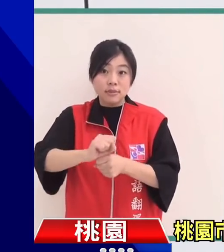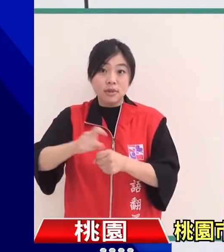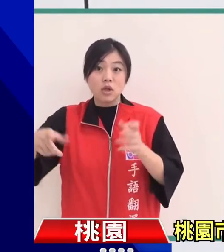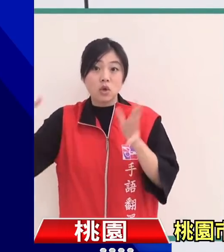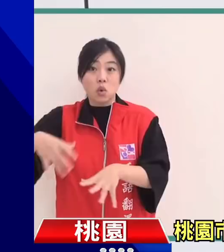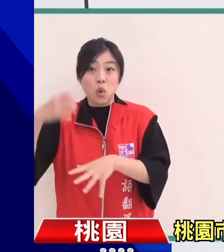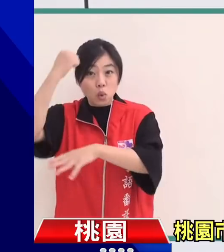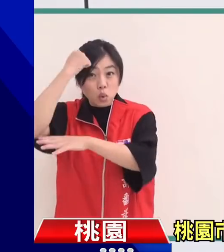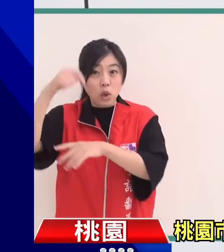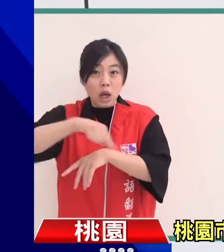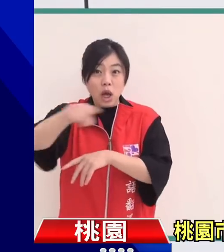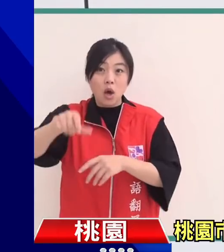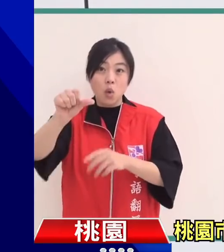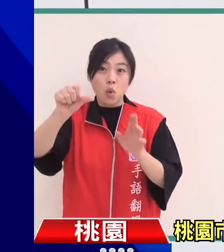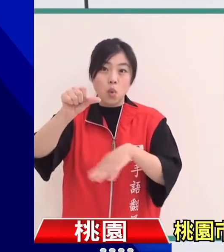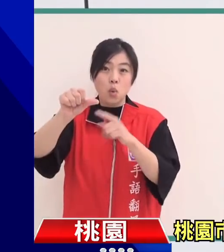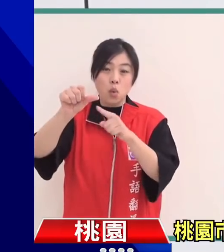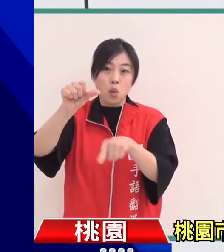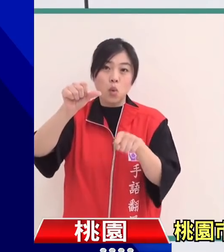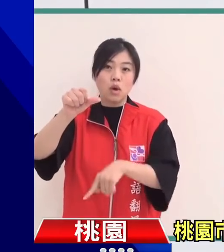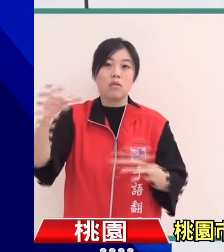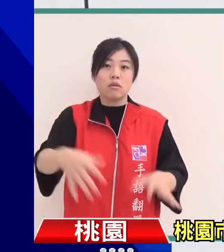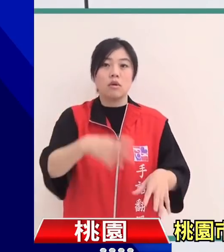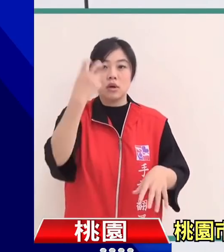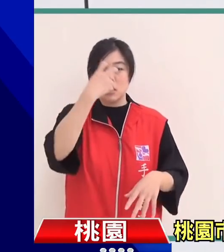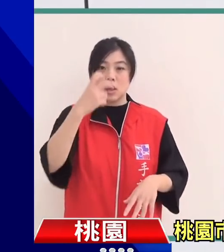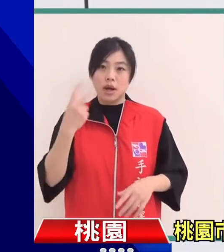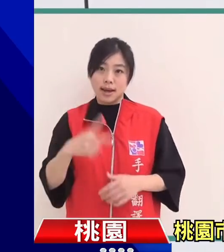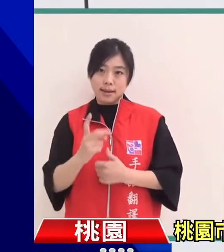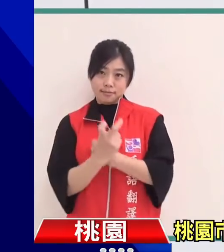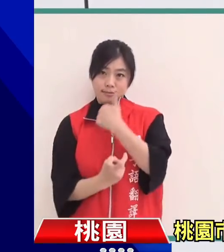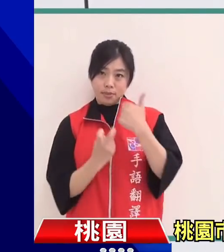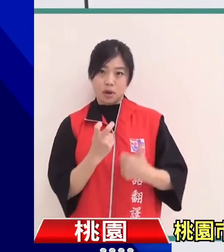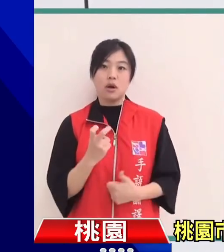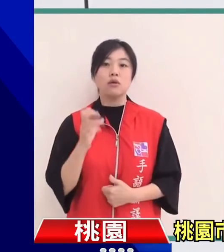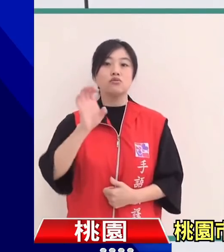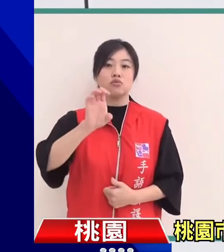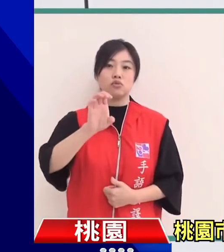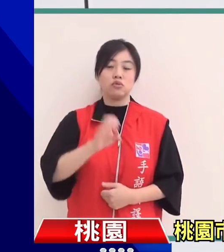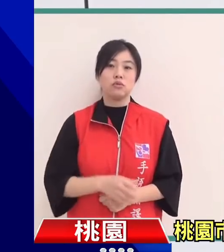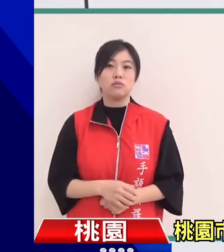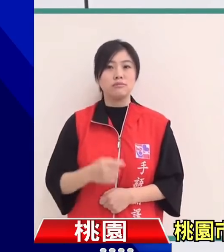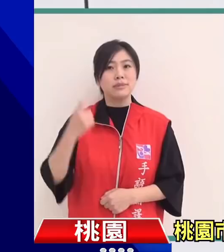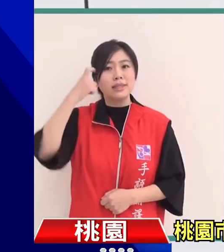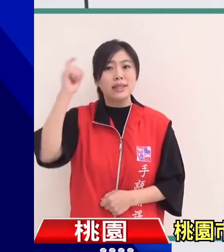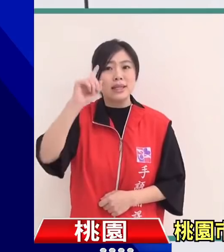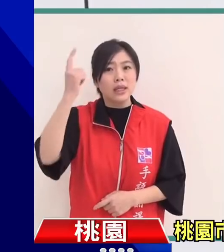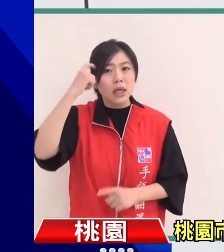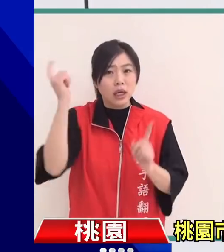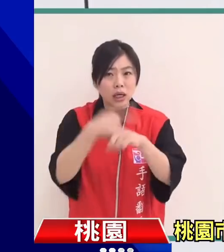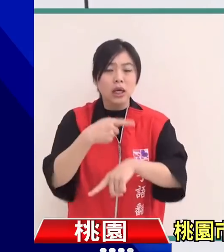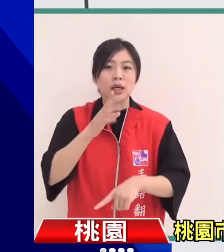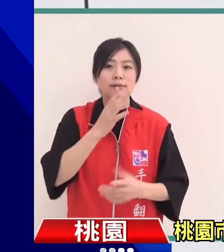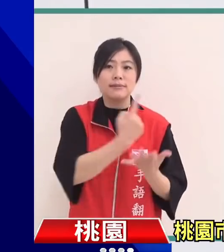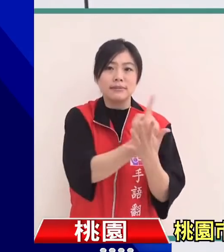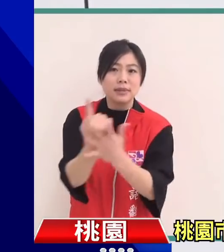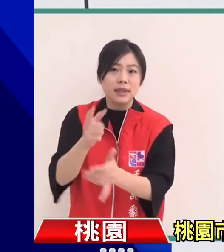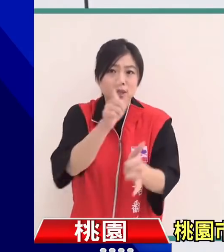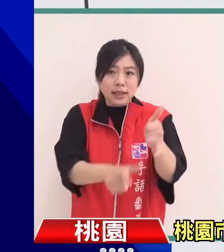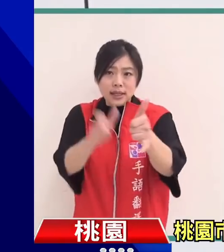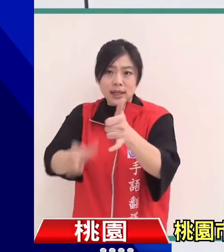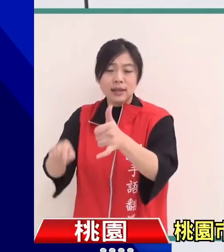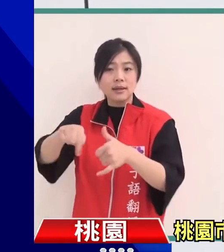居家隔离，那另外有自主健康管理90位。那换句话说，每一个个案都还会有家庭以及